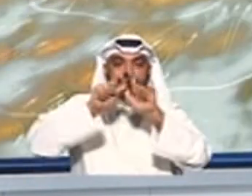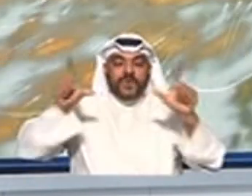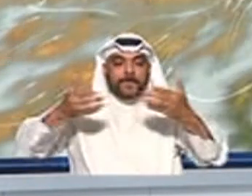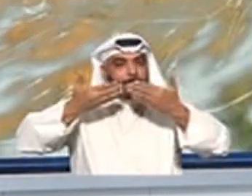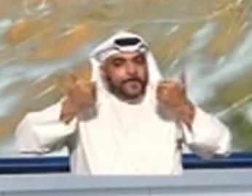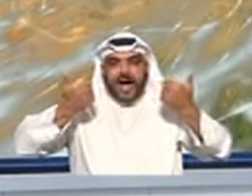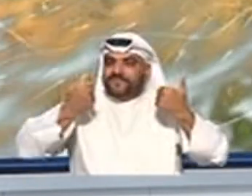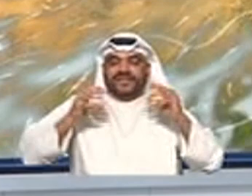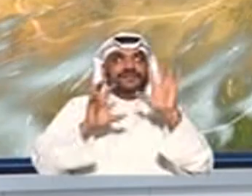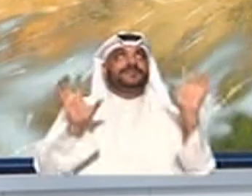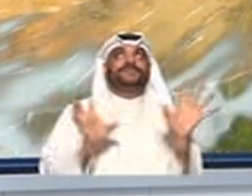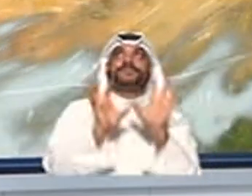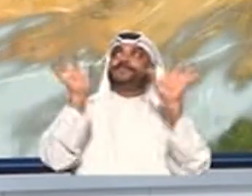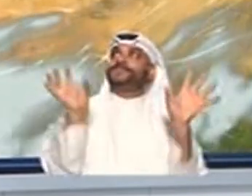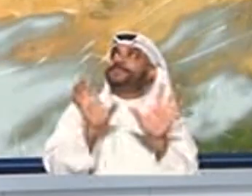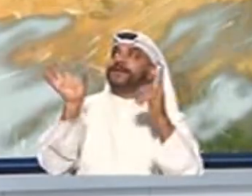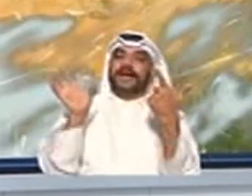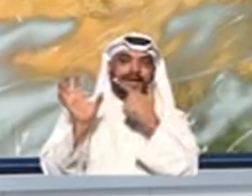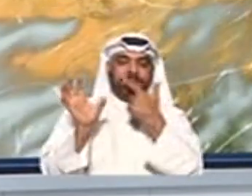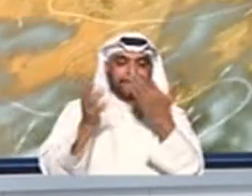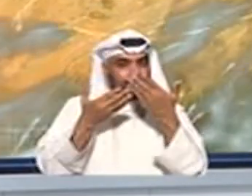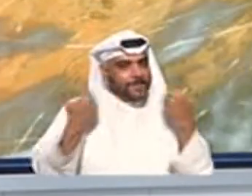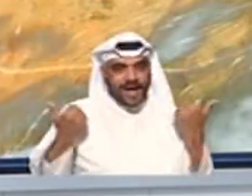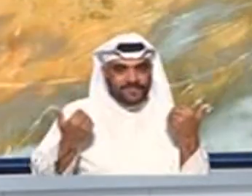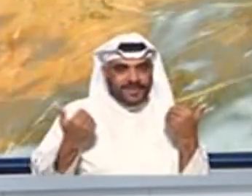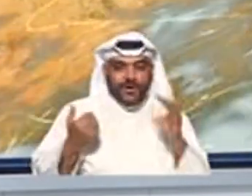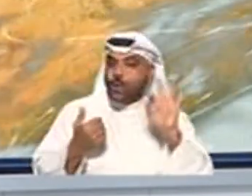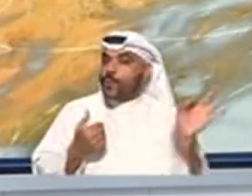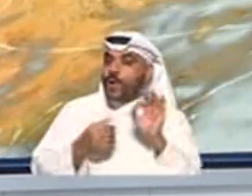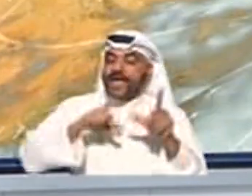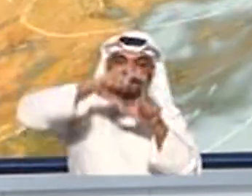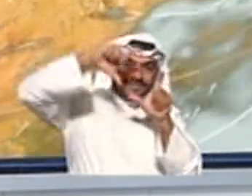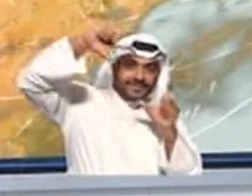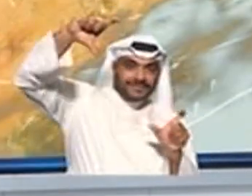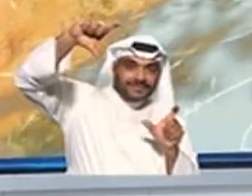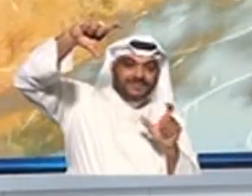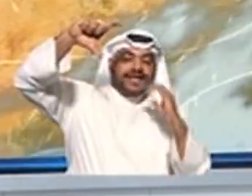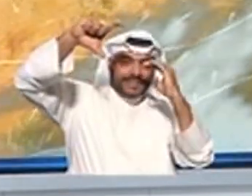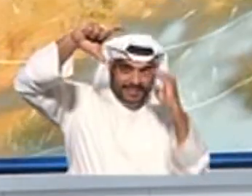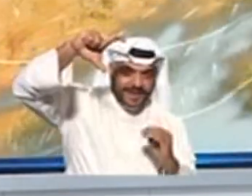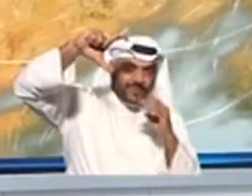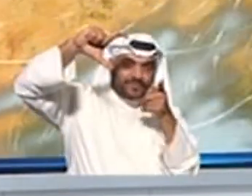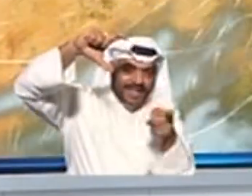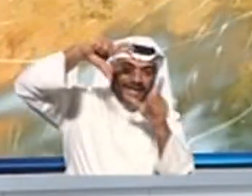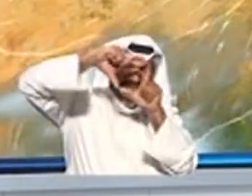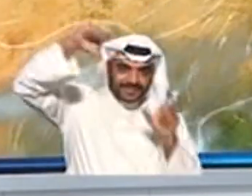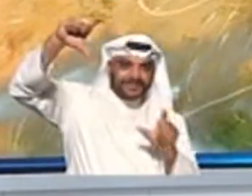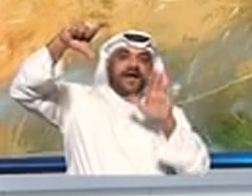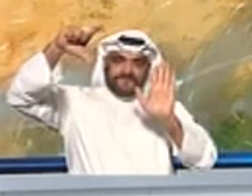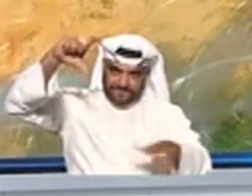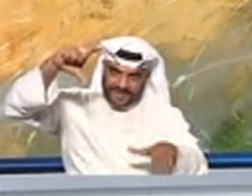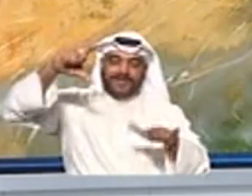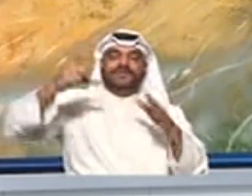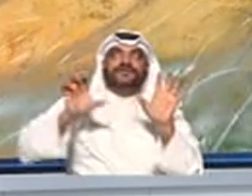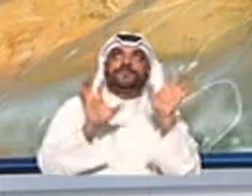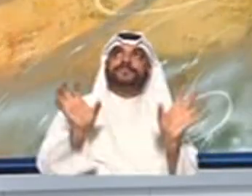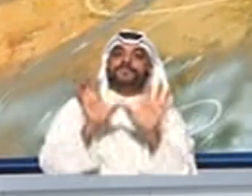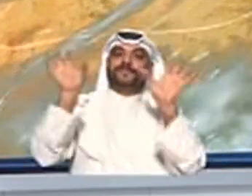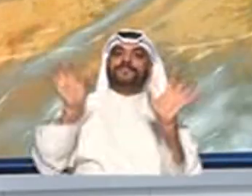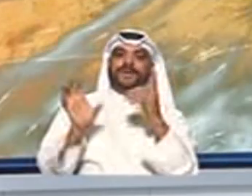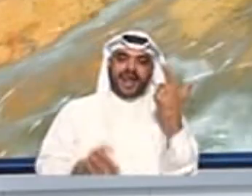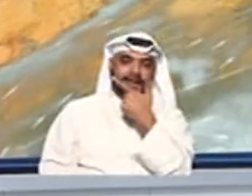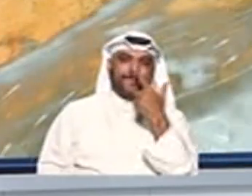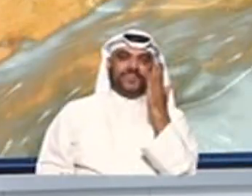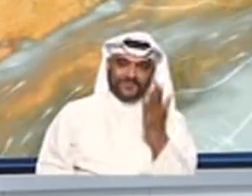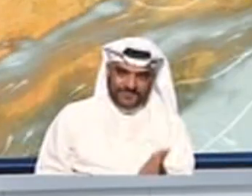أغلب السحب موجودة على جنوب غرب الجزيرة العربية أو المناطق الجنوبية الشرقية منها في بعض المناطق،